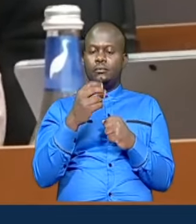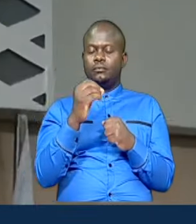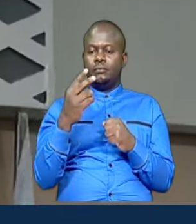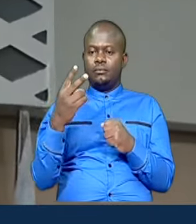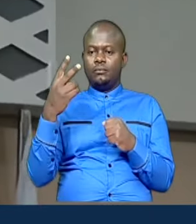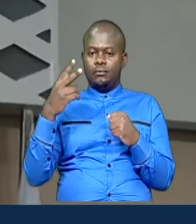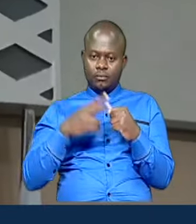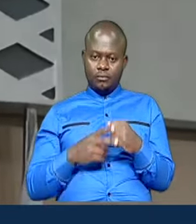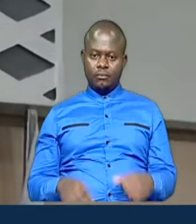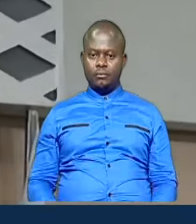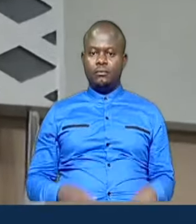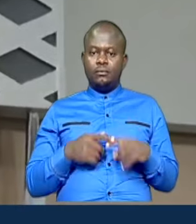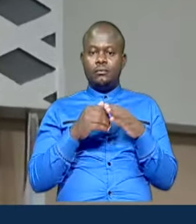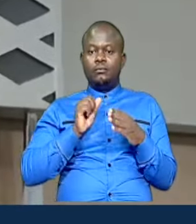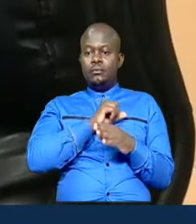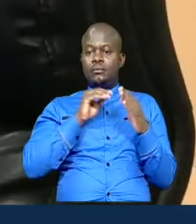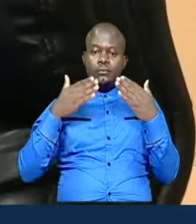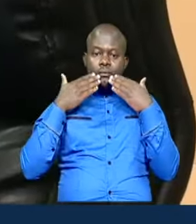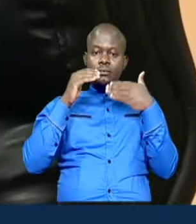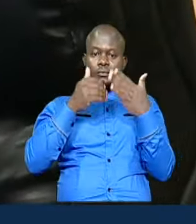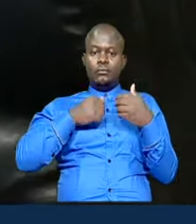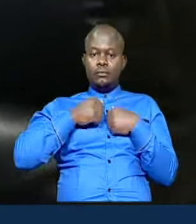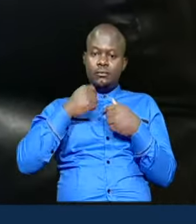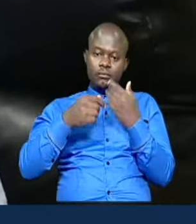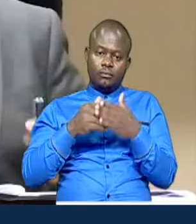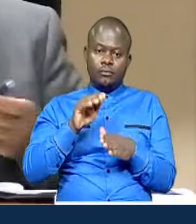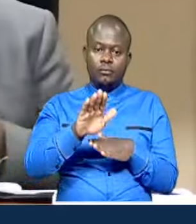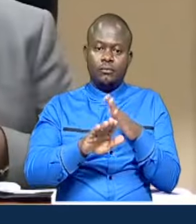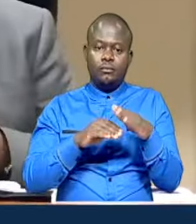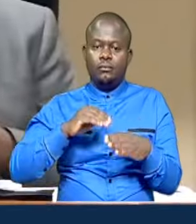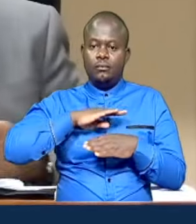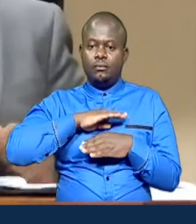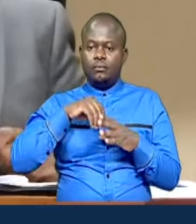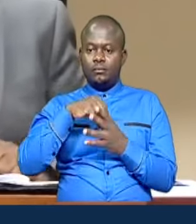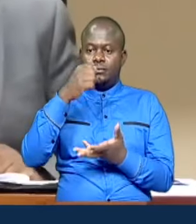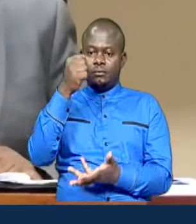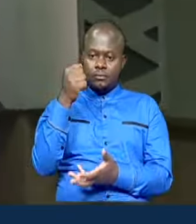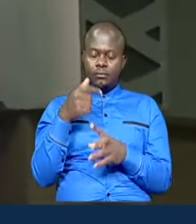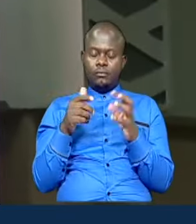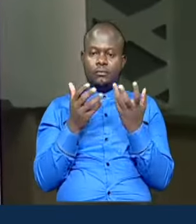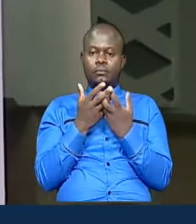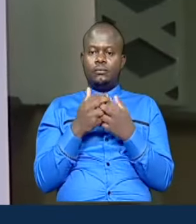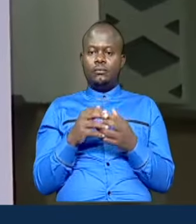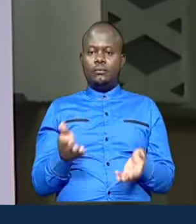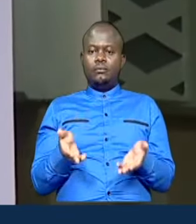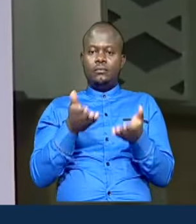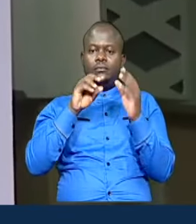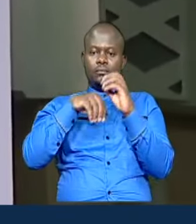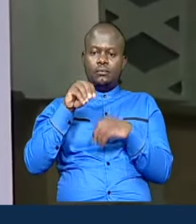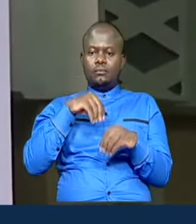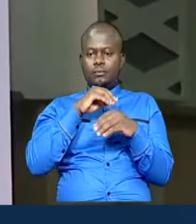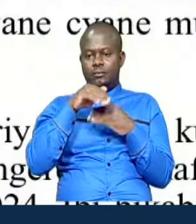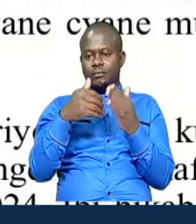2026-2027. Gusa abasenateri bashima ko u Rwanda rukomeje gutera intambwe ifatika mu kwihaza ku ngengo y'imari bijyanye n'izamuka ry'umusaruro